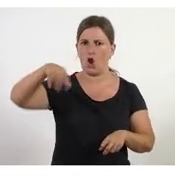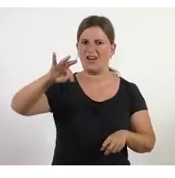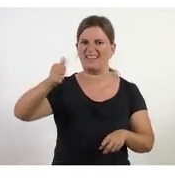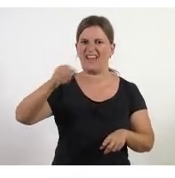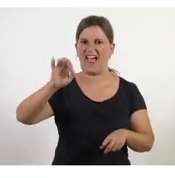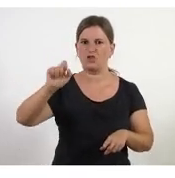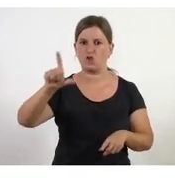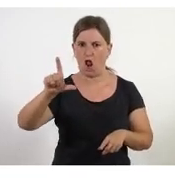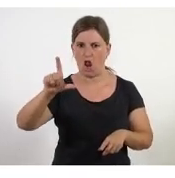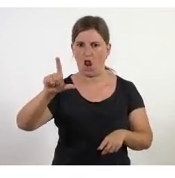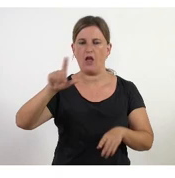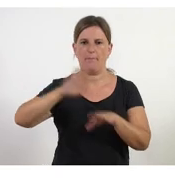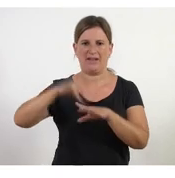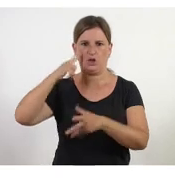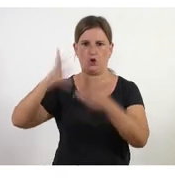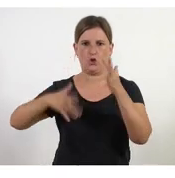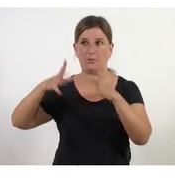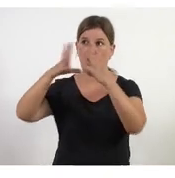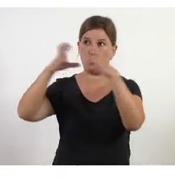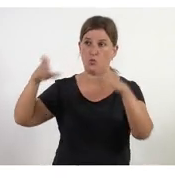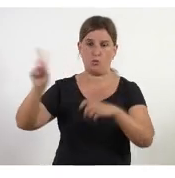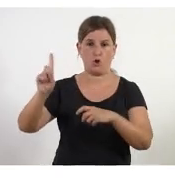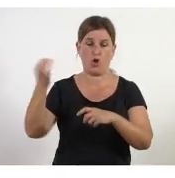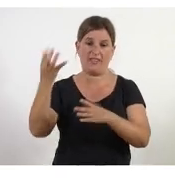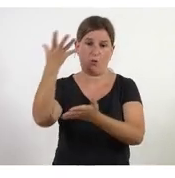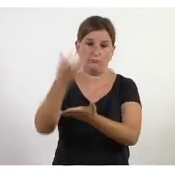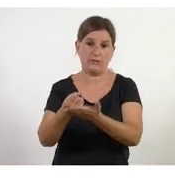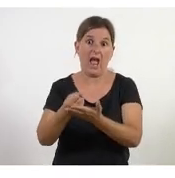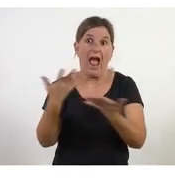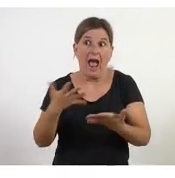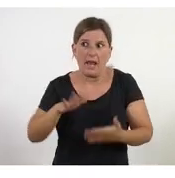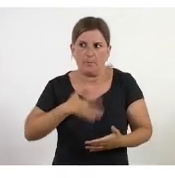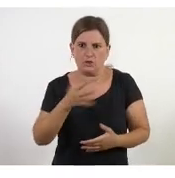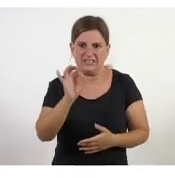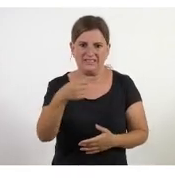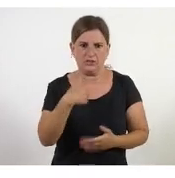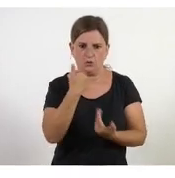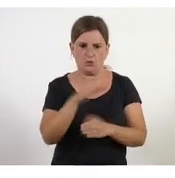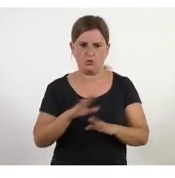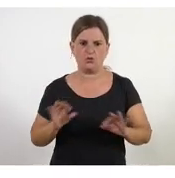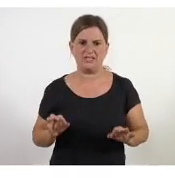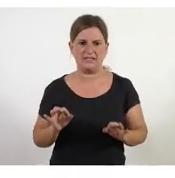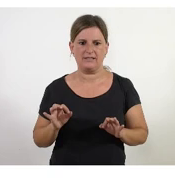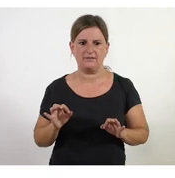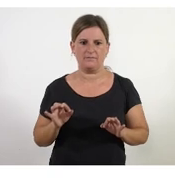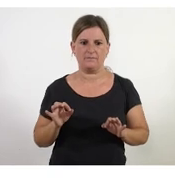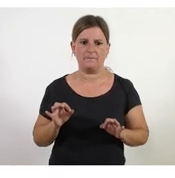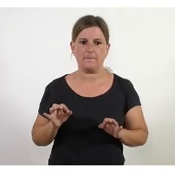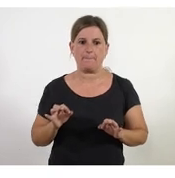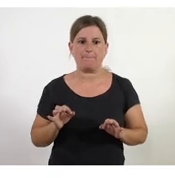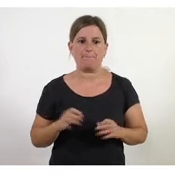fer comptabilitat. No és al Núvol, és instal·lable, o com a mínim abans no ho era, eh? Tampoc sí. No és un tema que domini excessivament i pot servir.